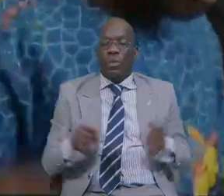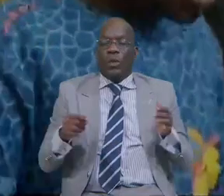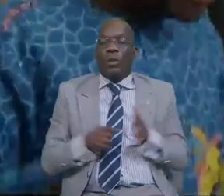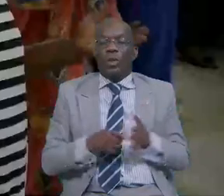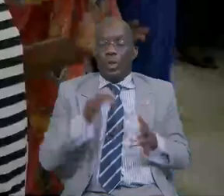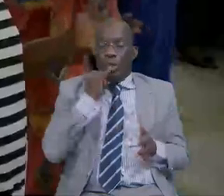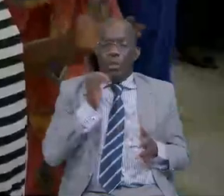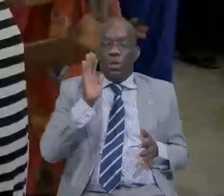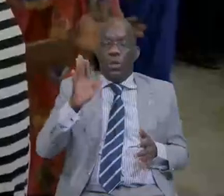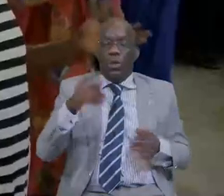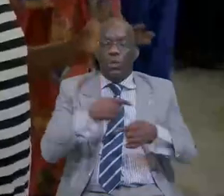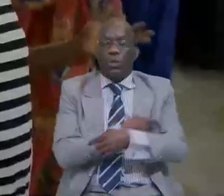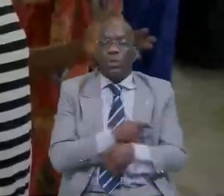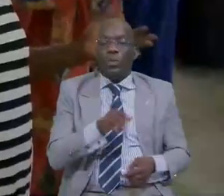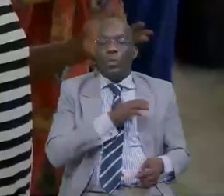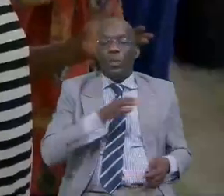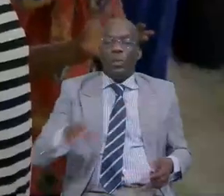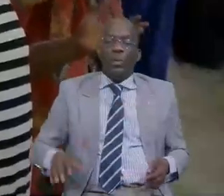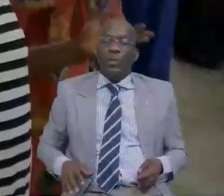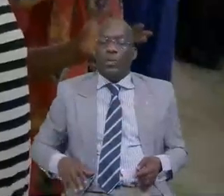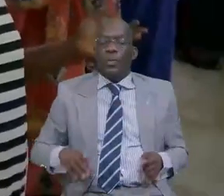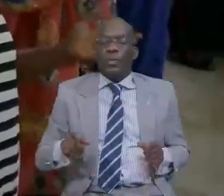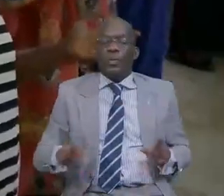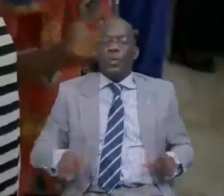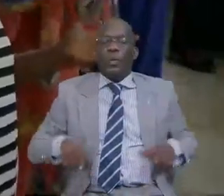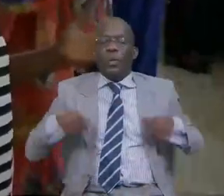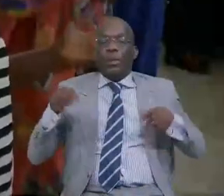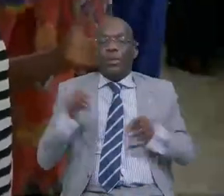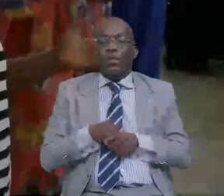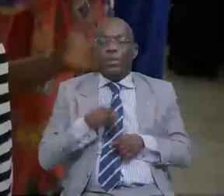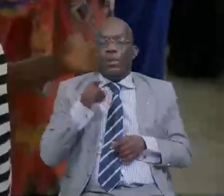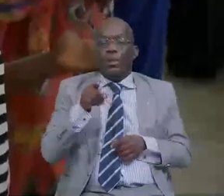Voici ton jour. Christ vit en moi.